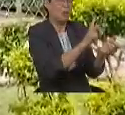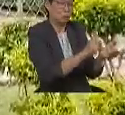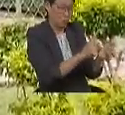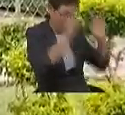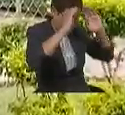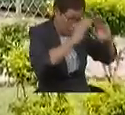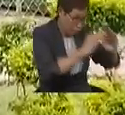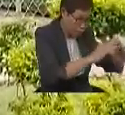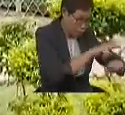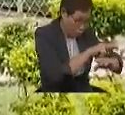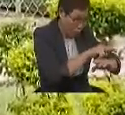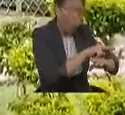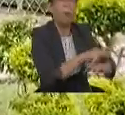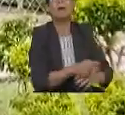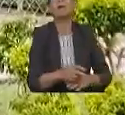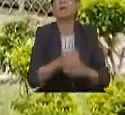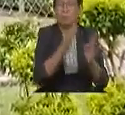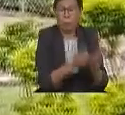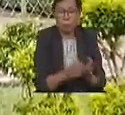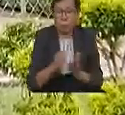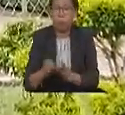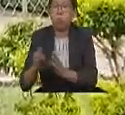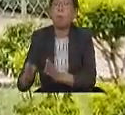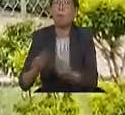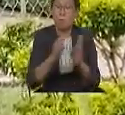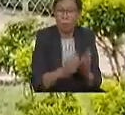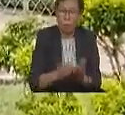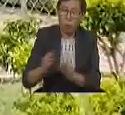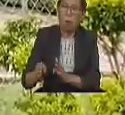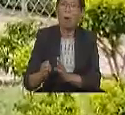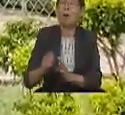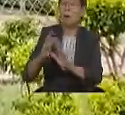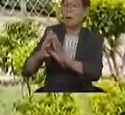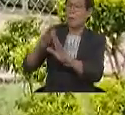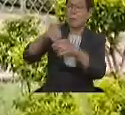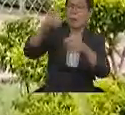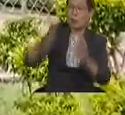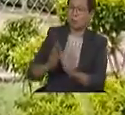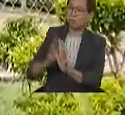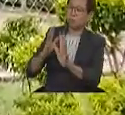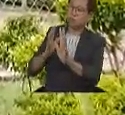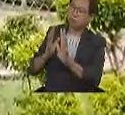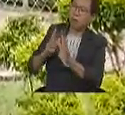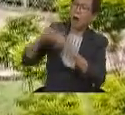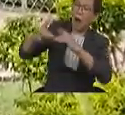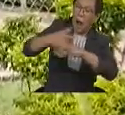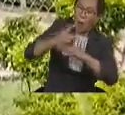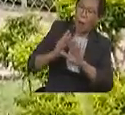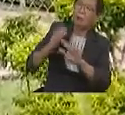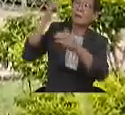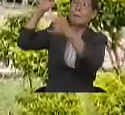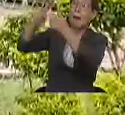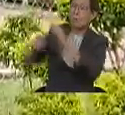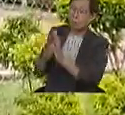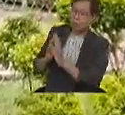melix ia susun atur juga untuk berkonsentrasi pergerakan pengundi daripada awal hingga akhir Hai Titik beratkan